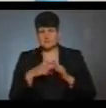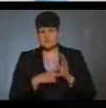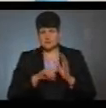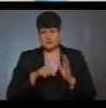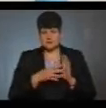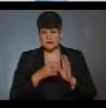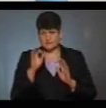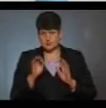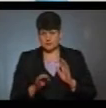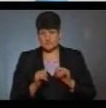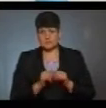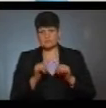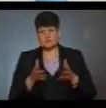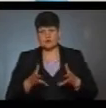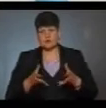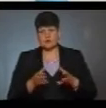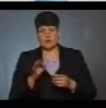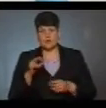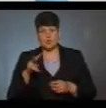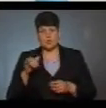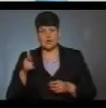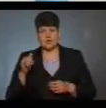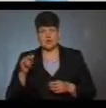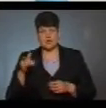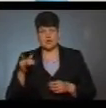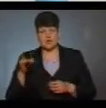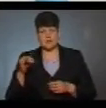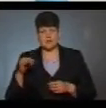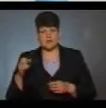17,9%, збільшення впливу олігархів